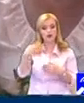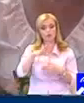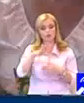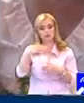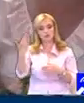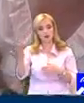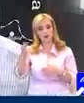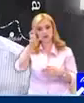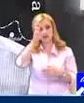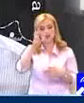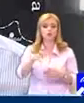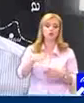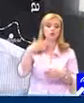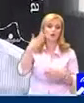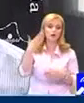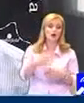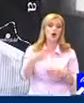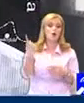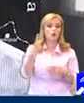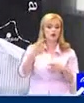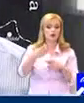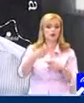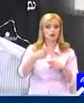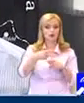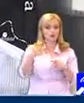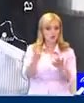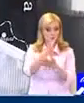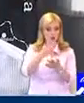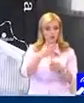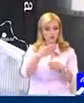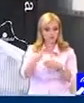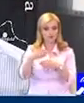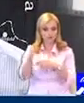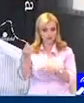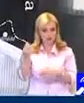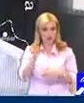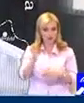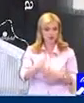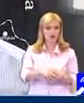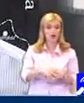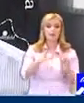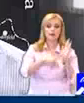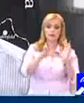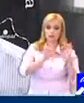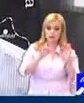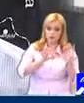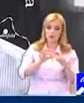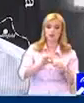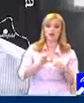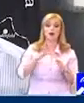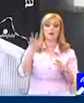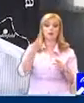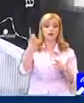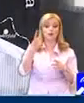acorda două tranșe de finanțare, una de 75%, după care, după ce dezvoltă afacerea și au vânzări